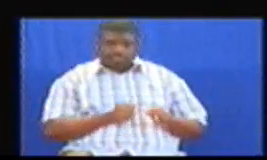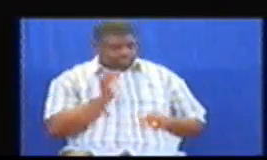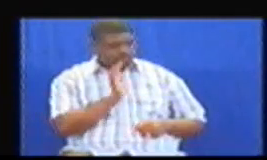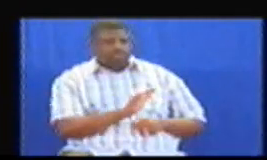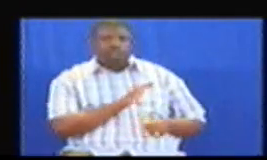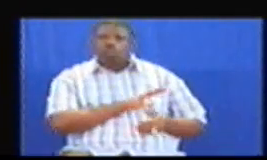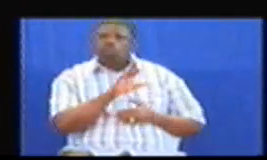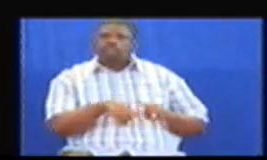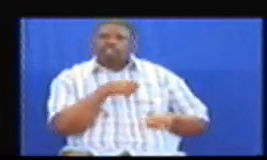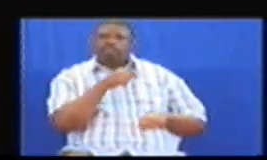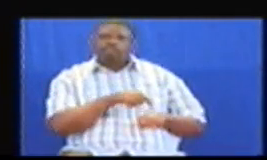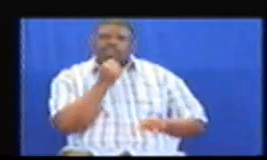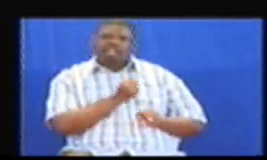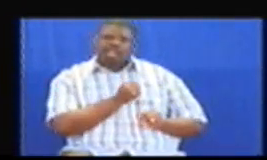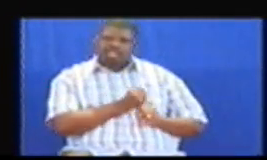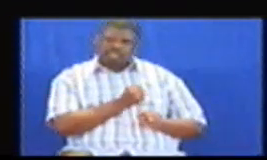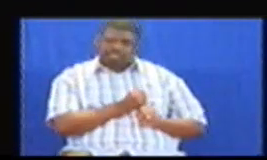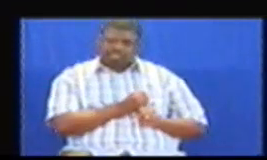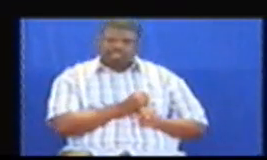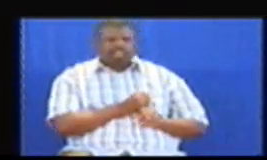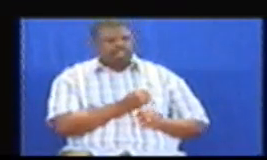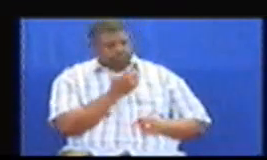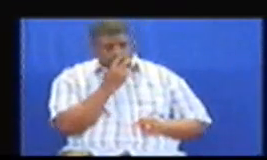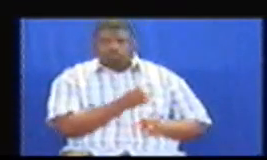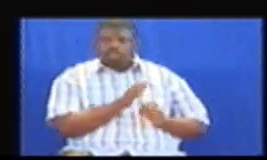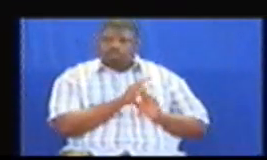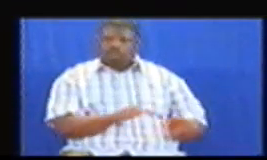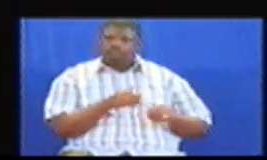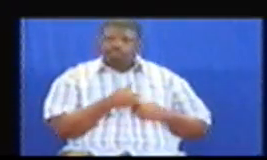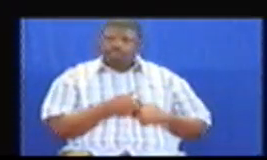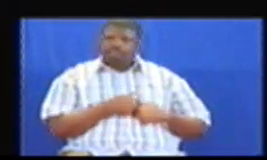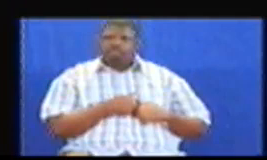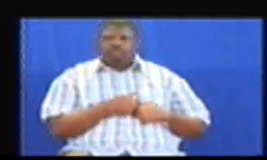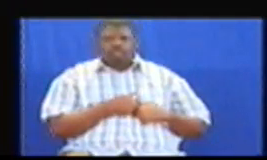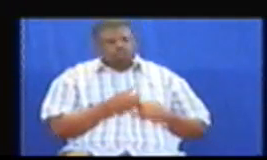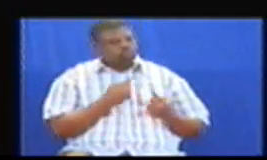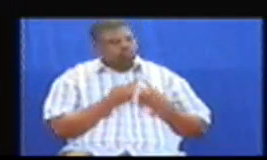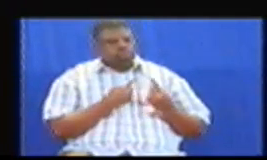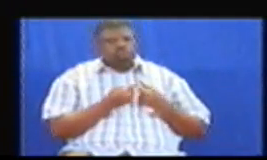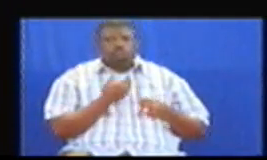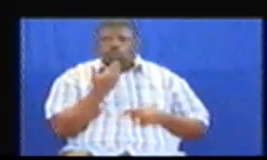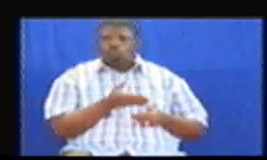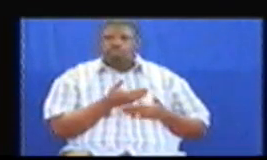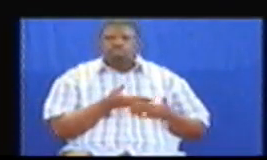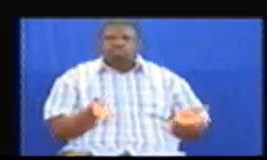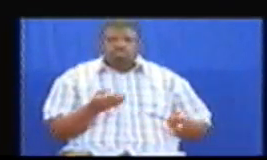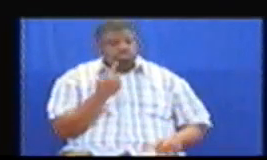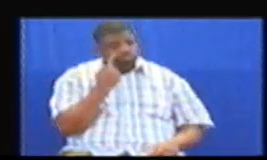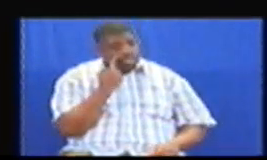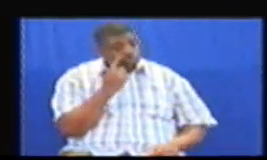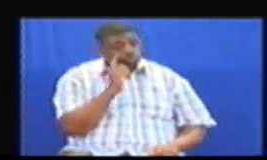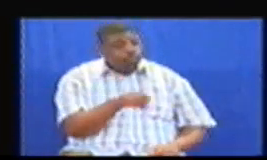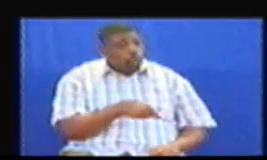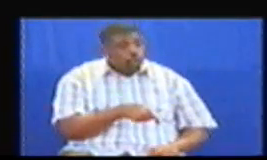Katika kipindi chote tulichofanya kazi, yote yameonekana. Mimi sina haja ya kuzungumza, mwenye macho taambiwe. Ona